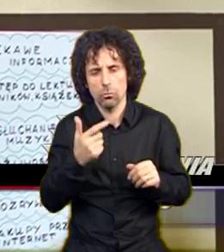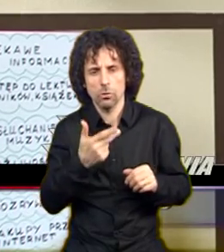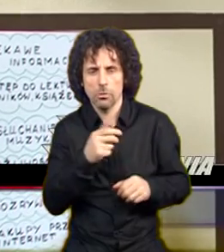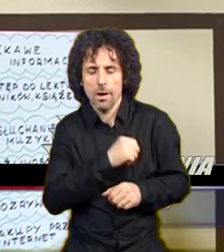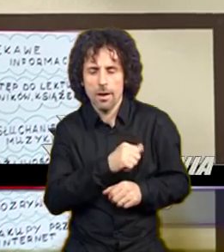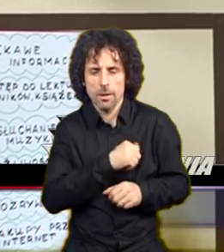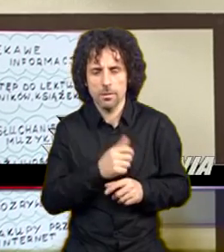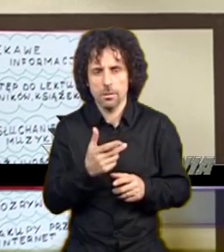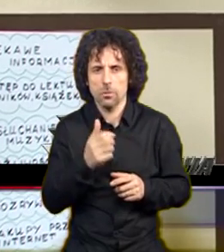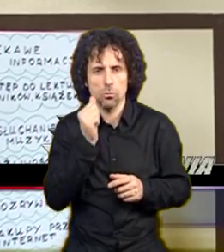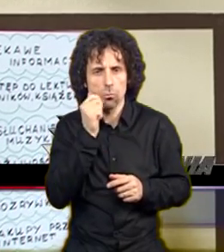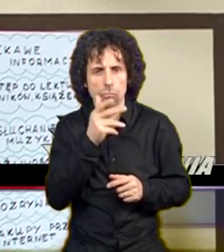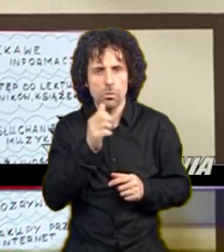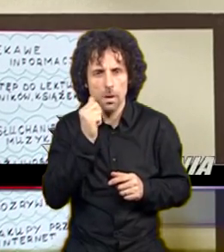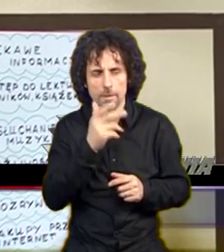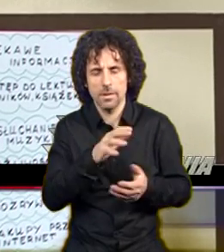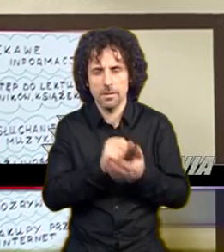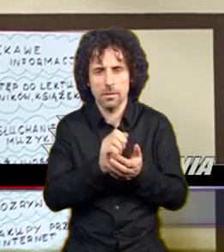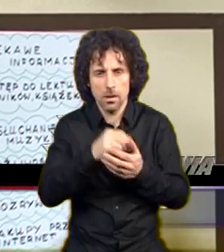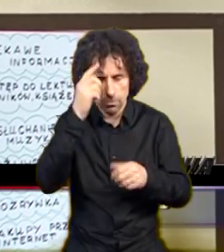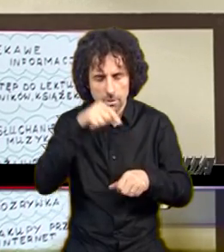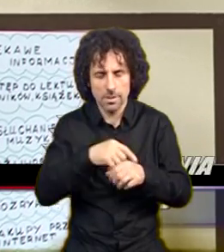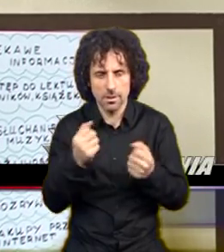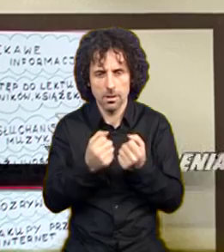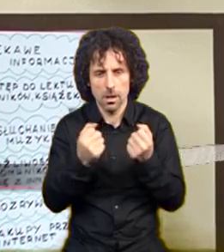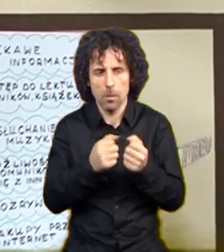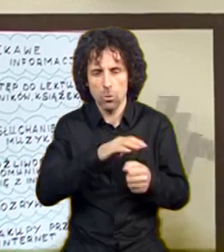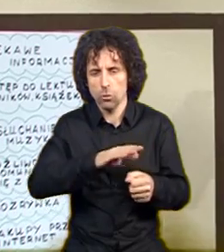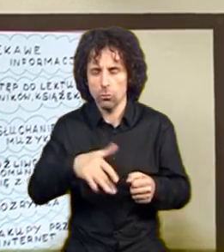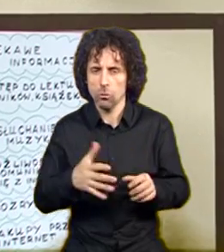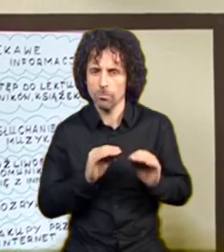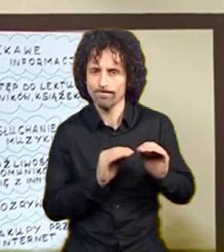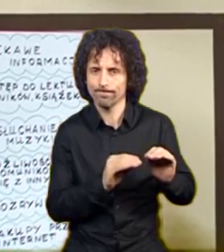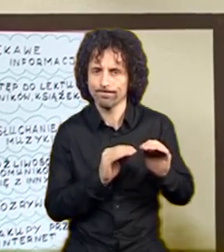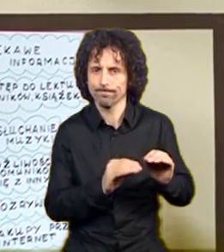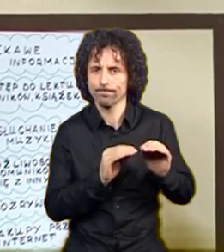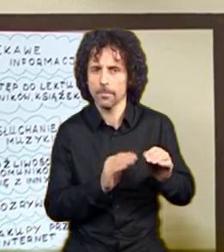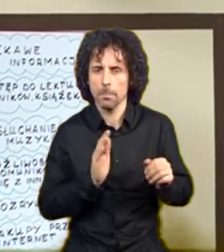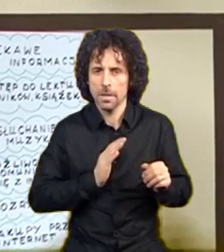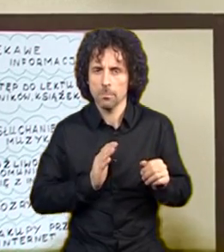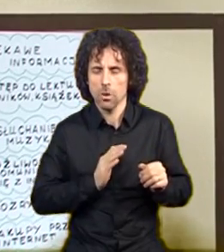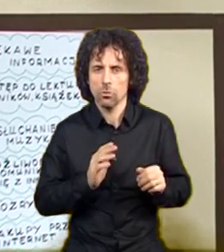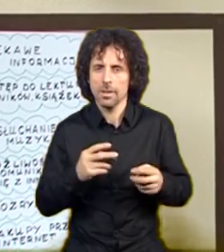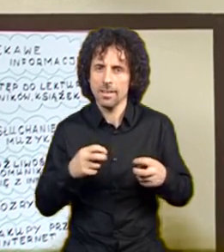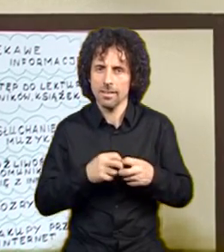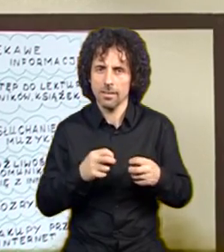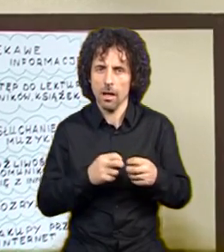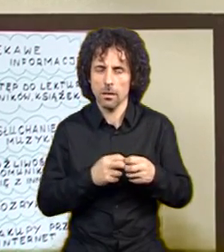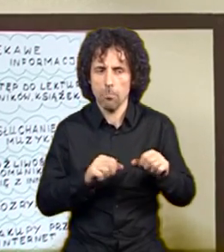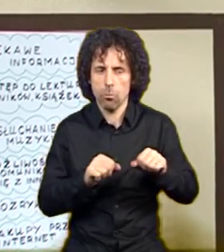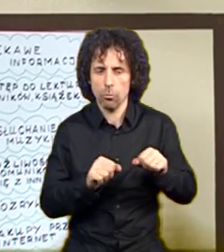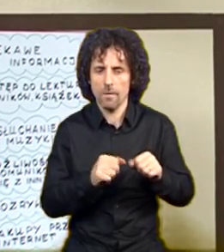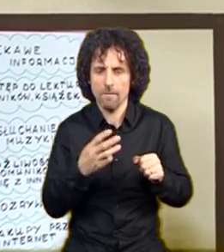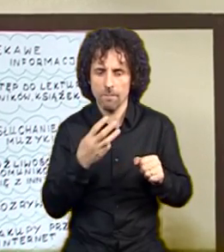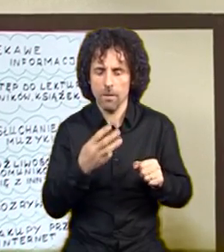trzecich. Także w takim codziennym toku zajęć lekcyjnych staramy się z dziećmi rozmawiać na temat bezpiecznego internetu. Poruszamy